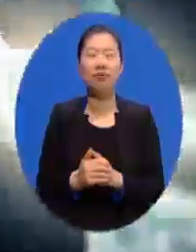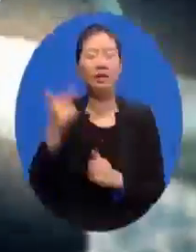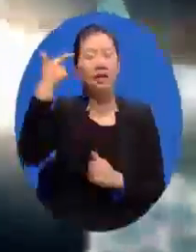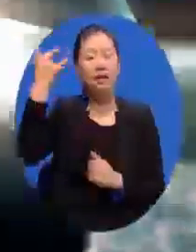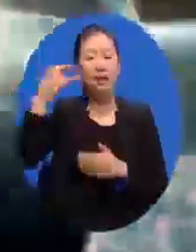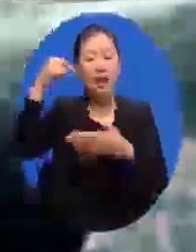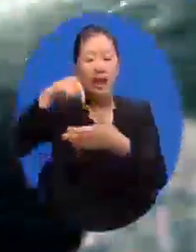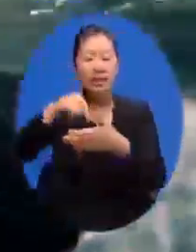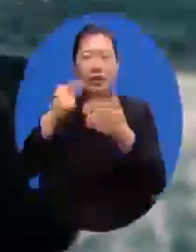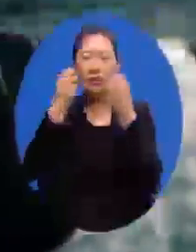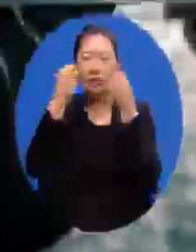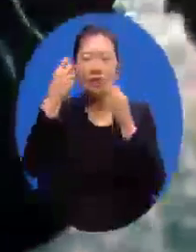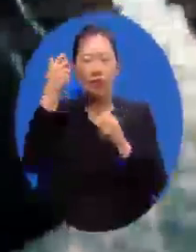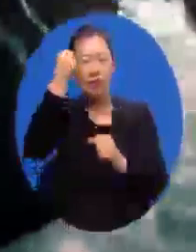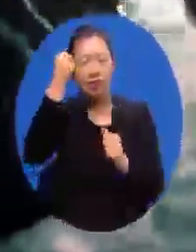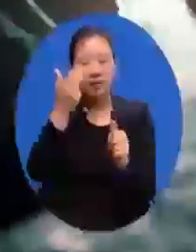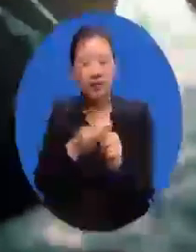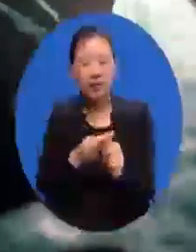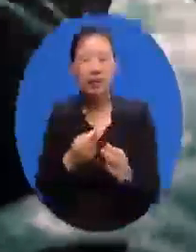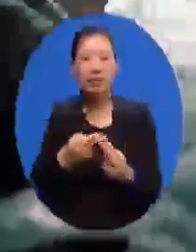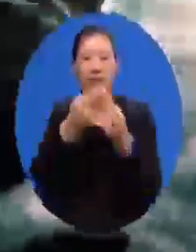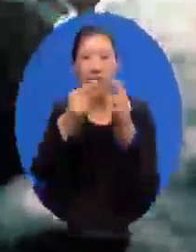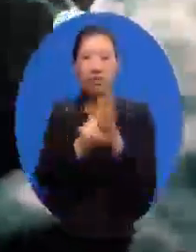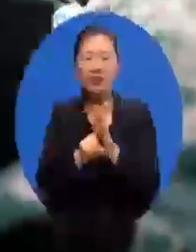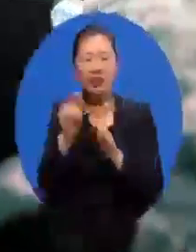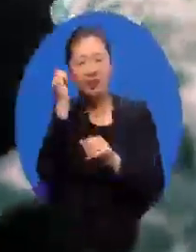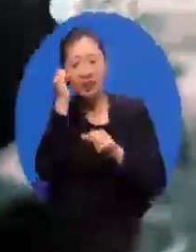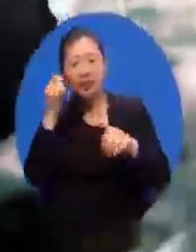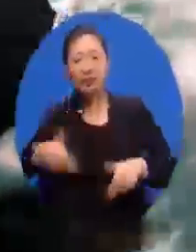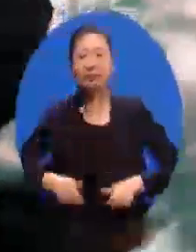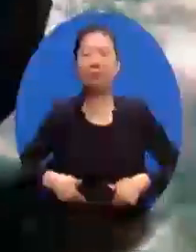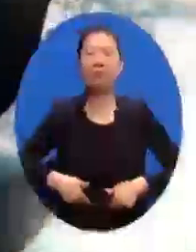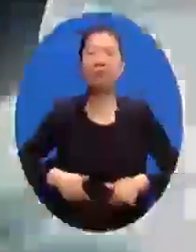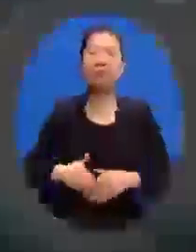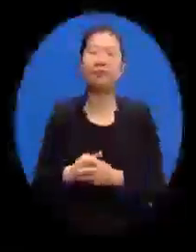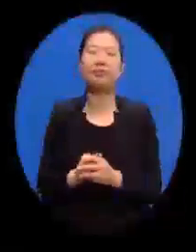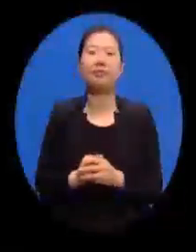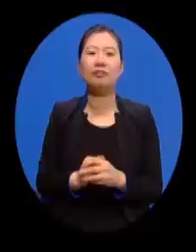뇌에 새로운 기억이 저장되기 위해서는 잠을 자야 한다는 겁니다.